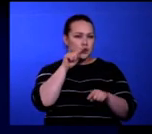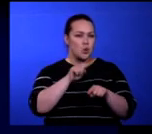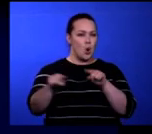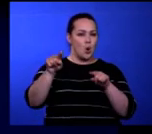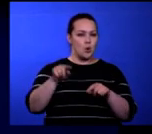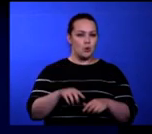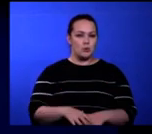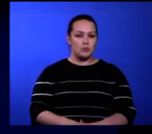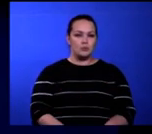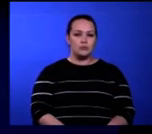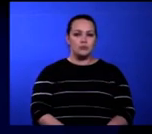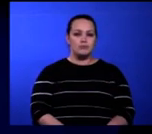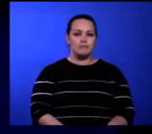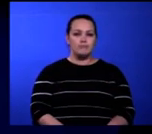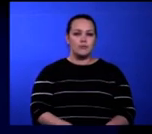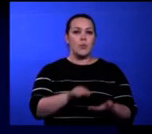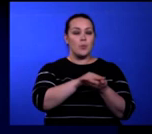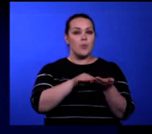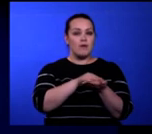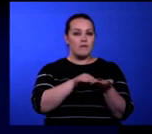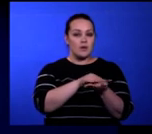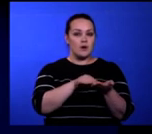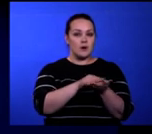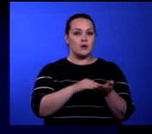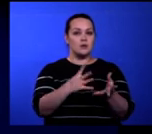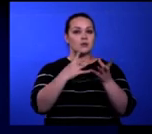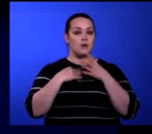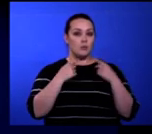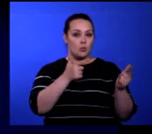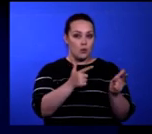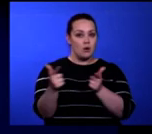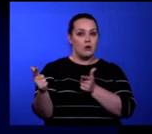реакцию. Повторяйте, пожалуйста, за мной. Готовы?